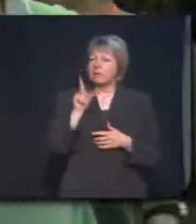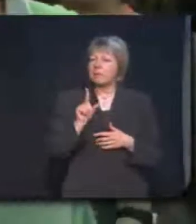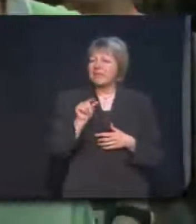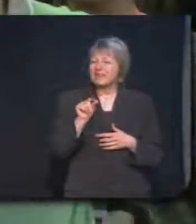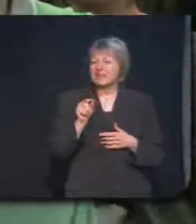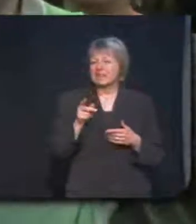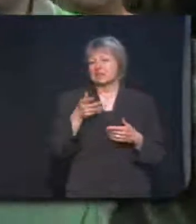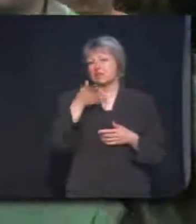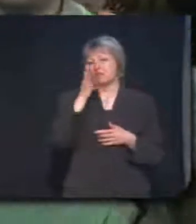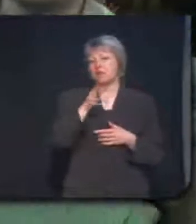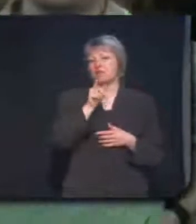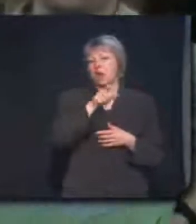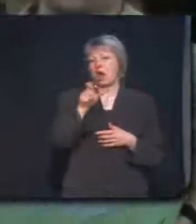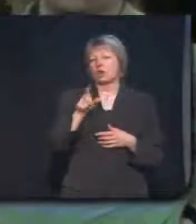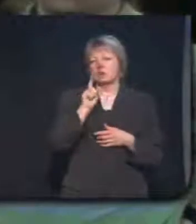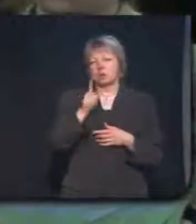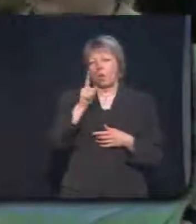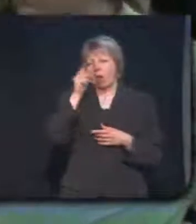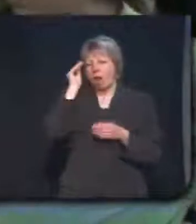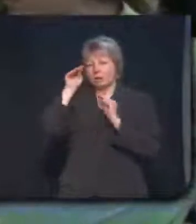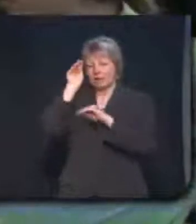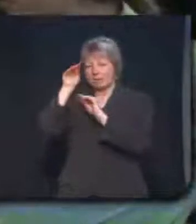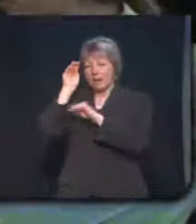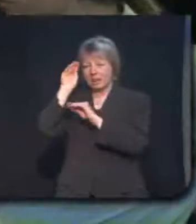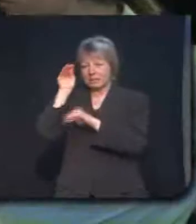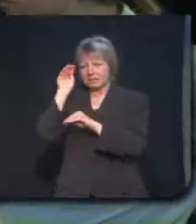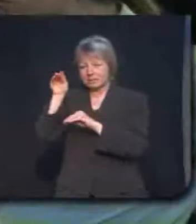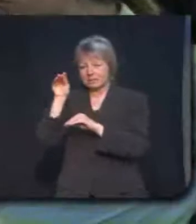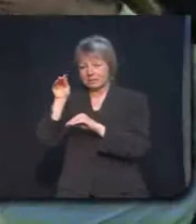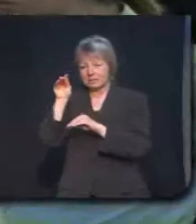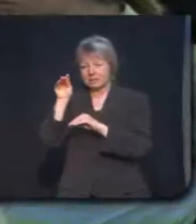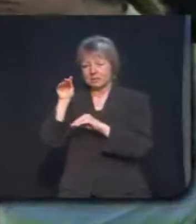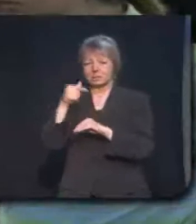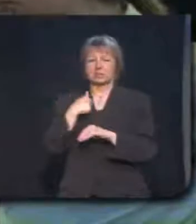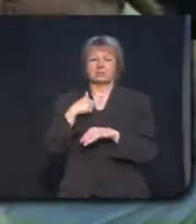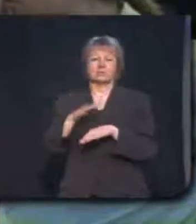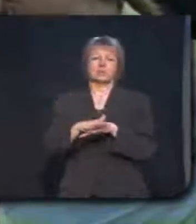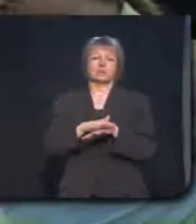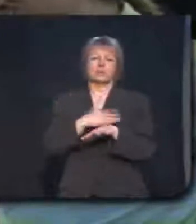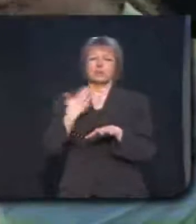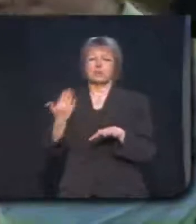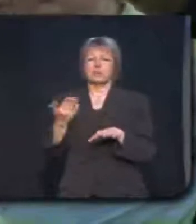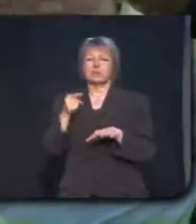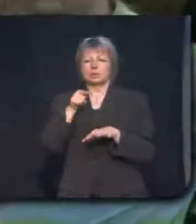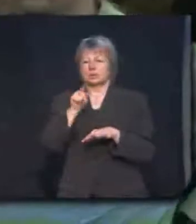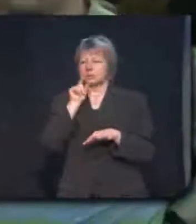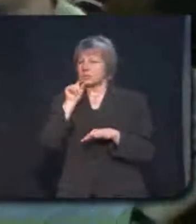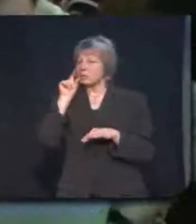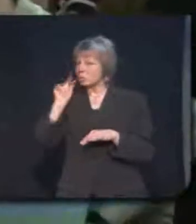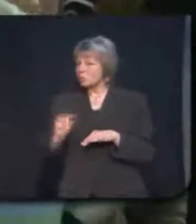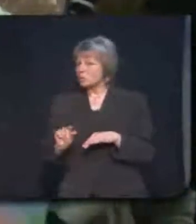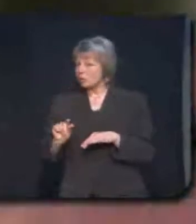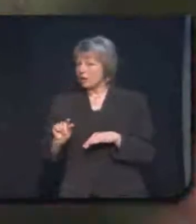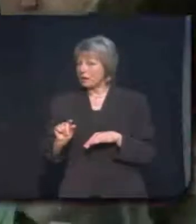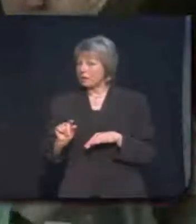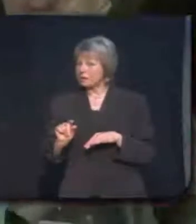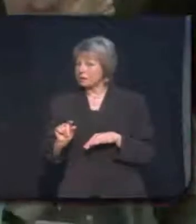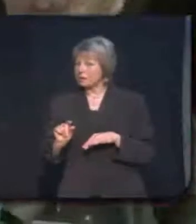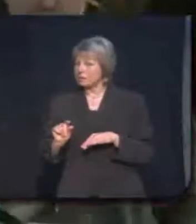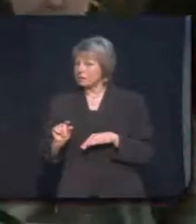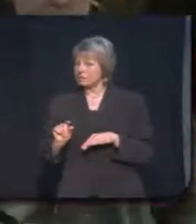angemeldet sein bundesweit ja scheint das fast ein bisschen wenig um